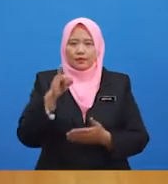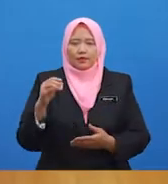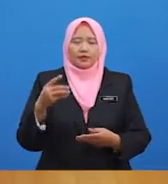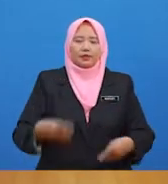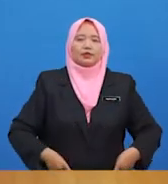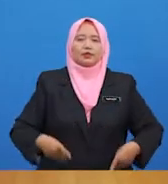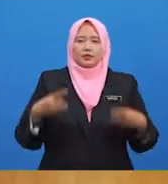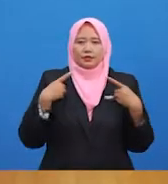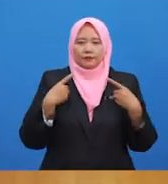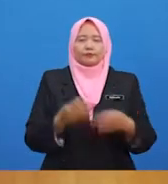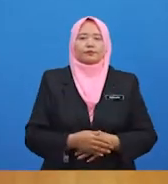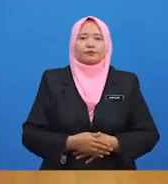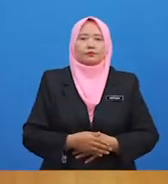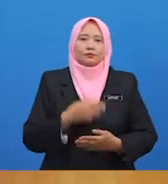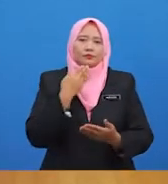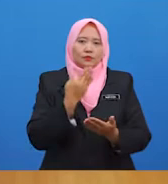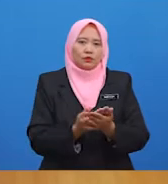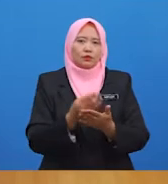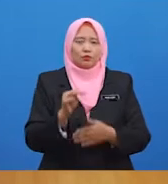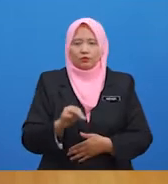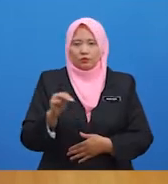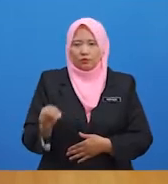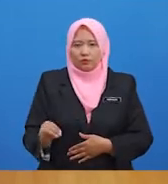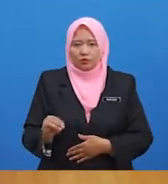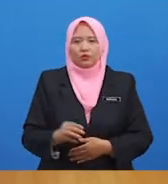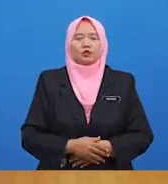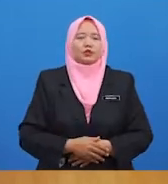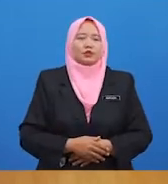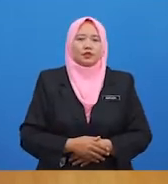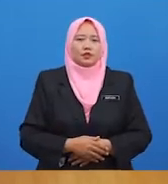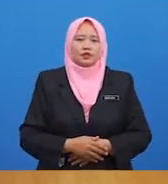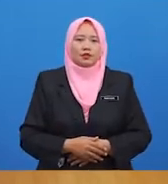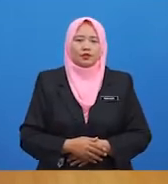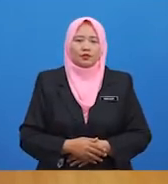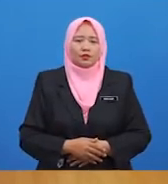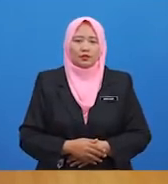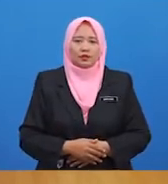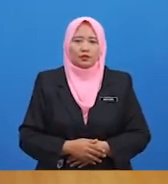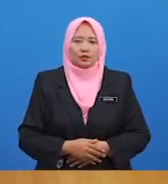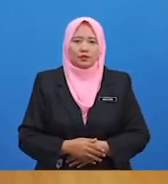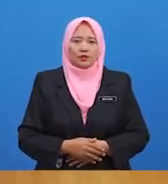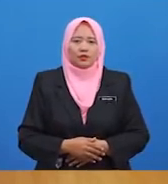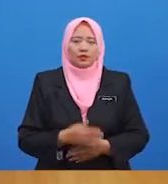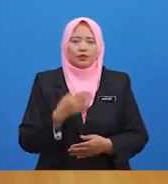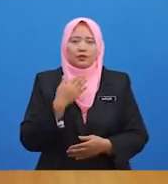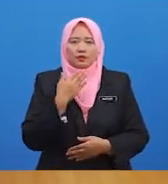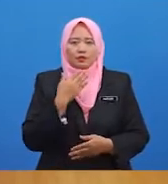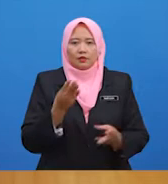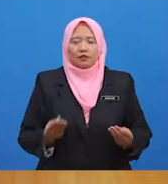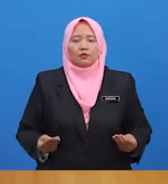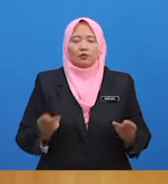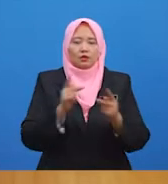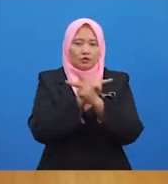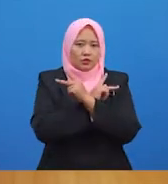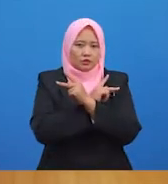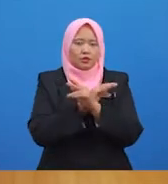Baiklah murid-murid, terima kasih dan tahniah kerana masih tidak berganjak dari tempat duduk masing-masing.